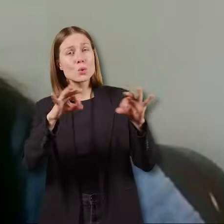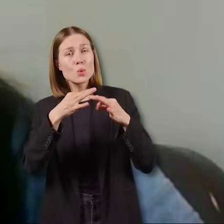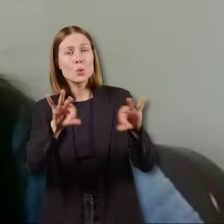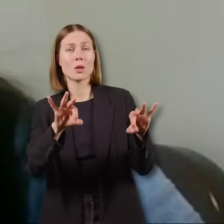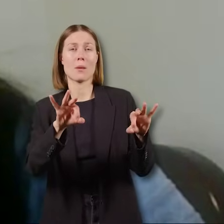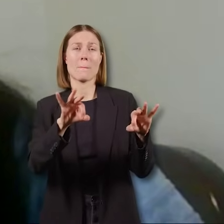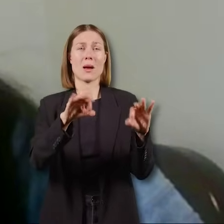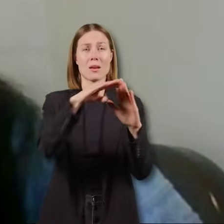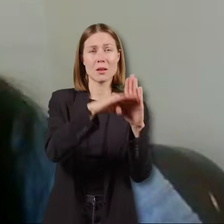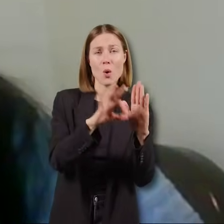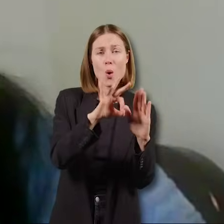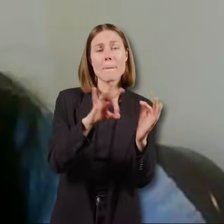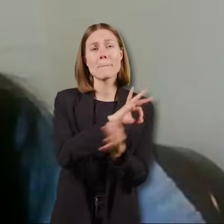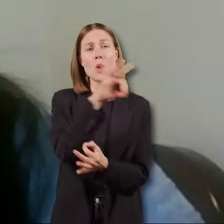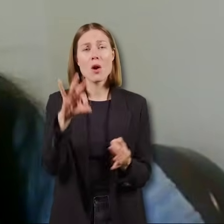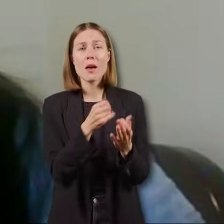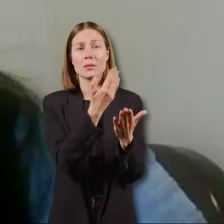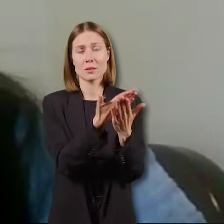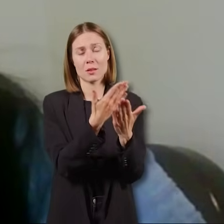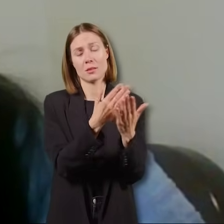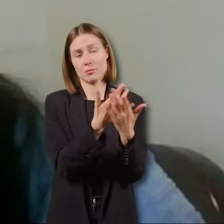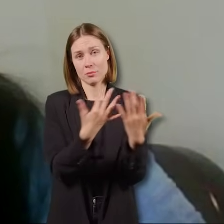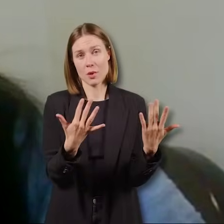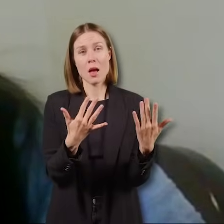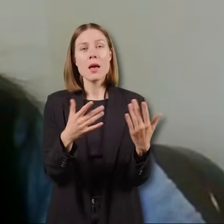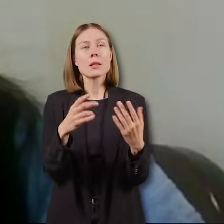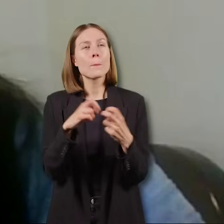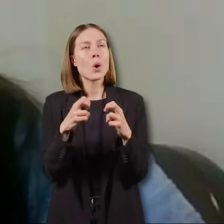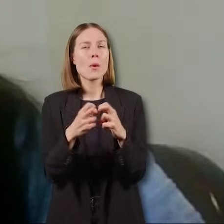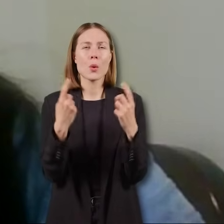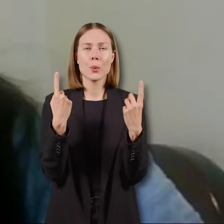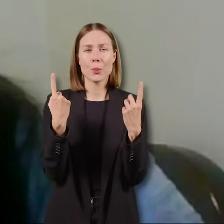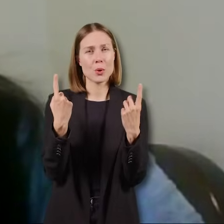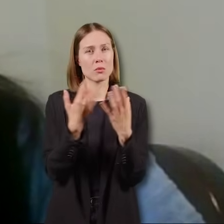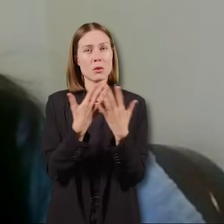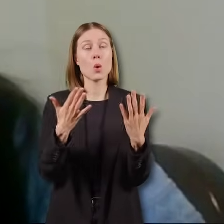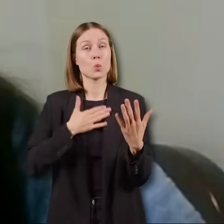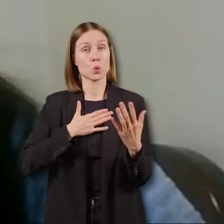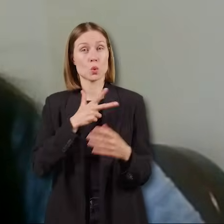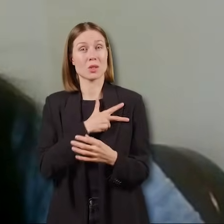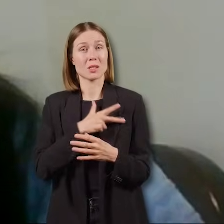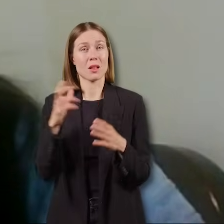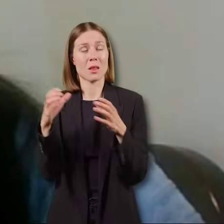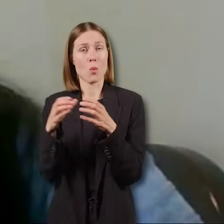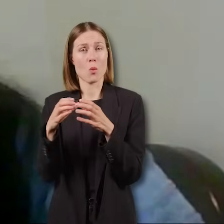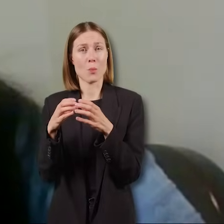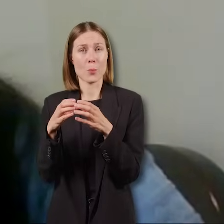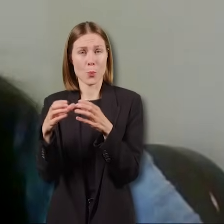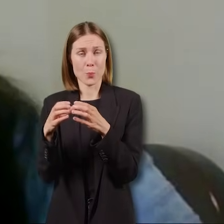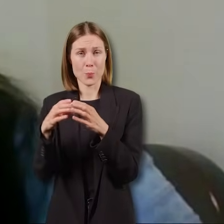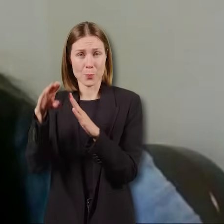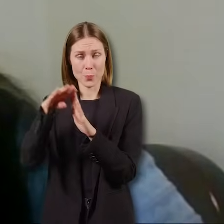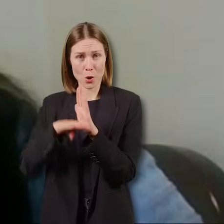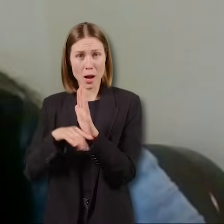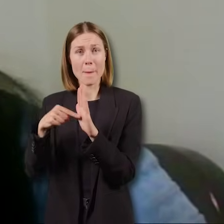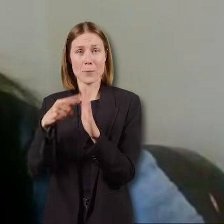į įstatymą, teikia projektus ir panašiai. Tai tos didelės problemos tikrai gulasi ir mūsų socialdemokratų programą, ir vyriausybės programą,